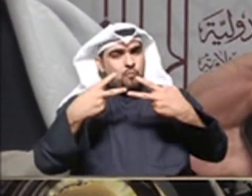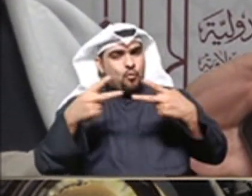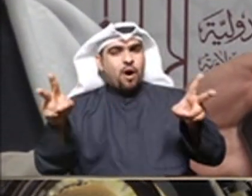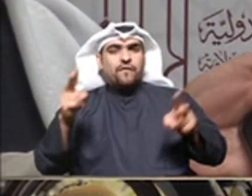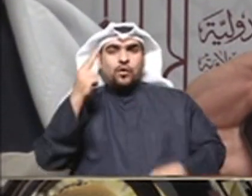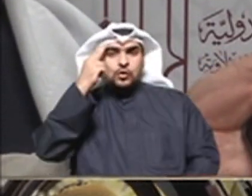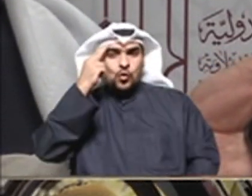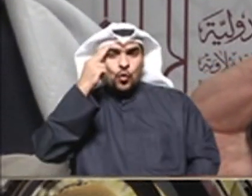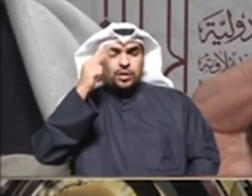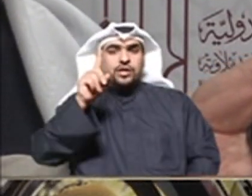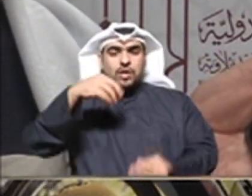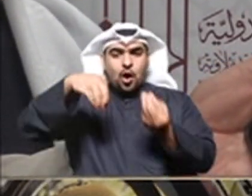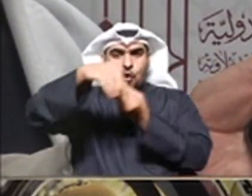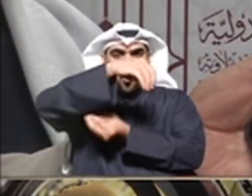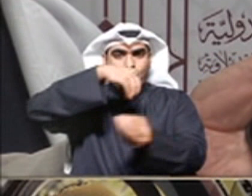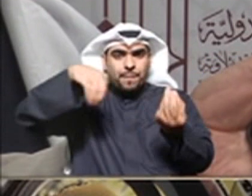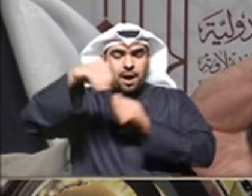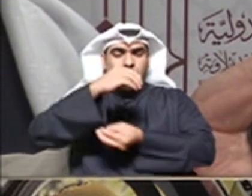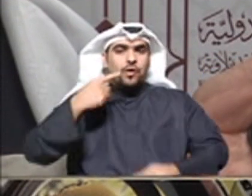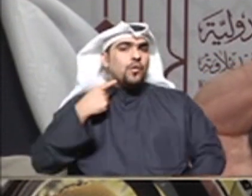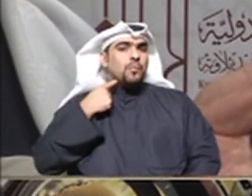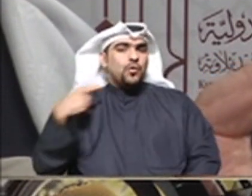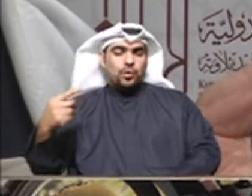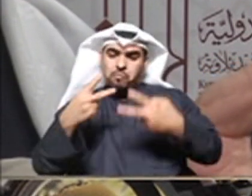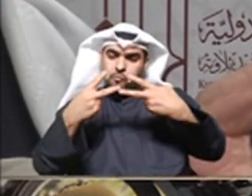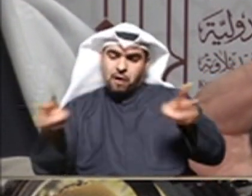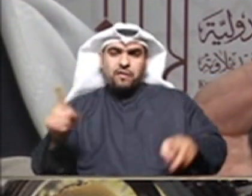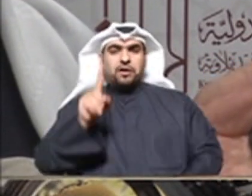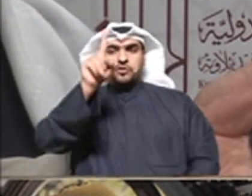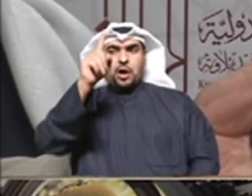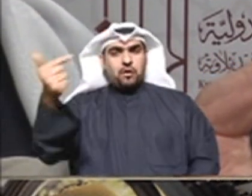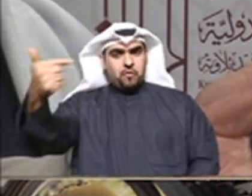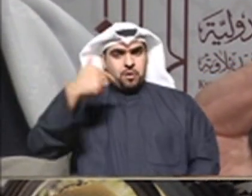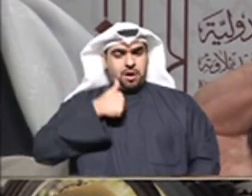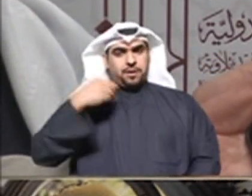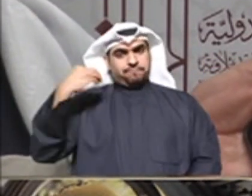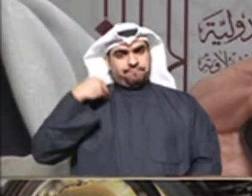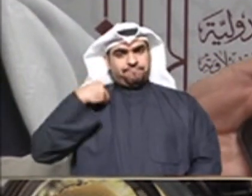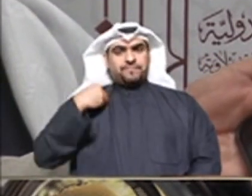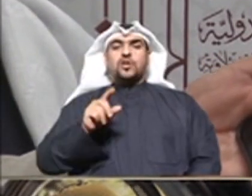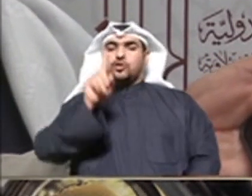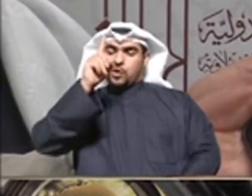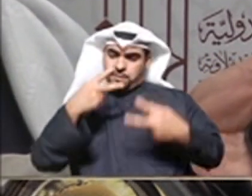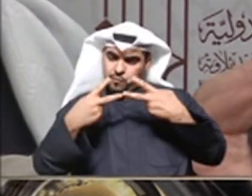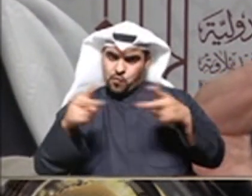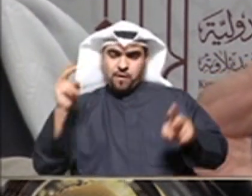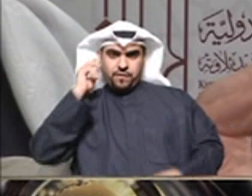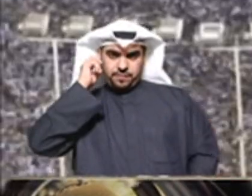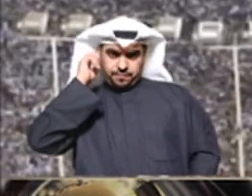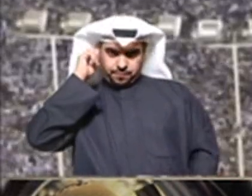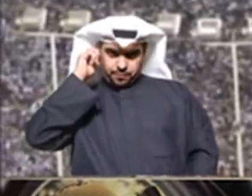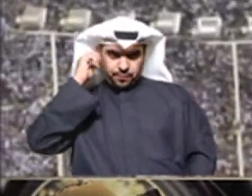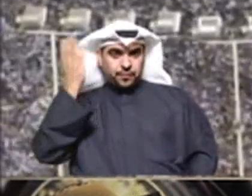وأيضا وعدونا حقيقة خير، وإن شاء الله الحمد لله يعني تجربتنا في السنوات الماضية كانت تجارب